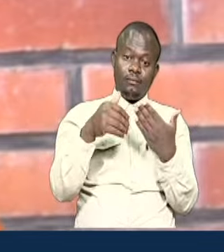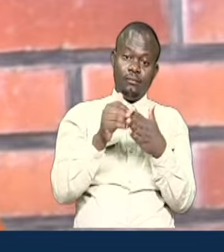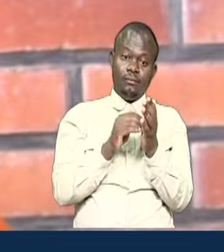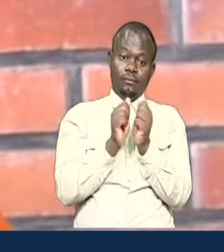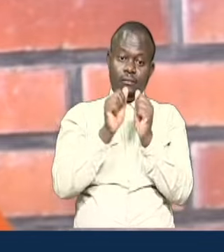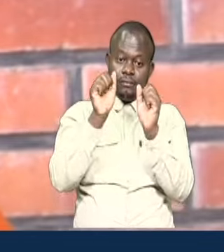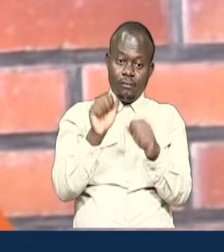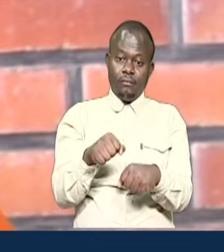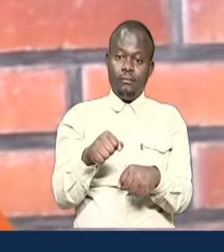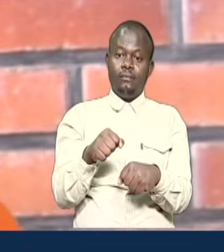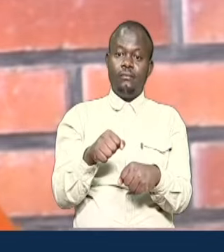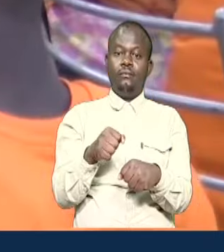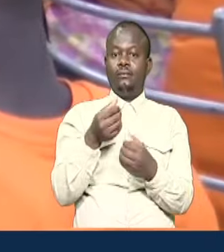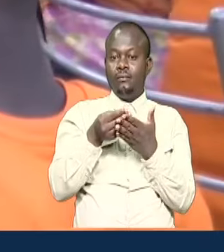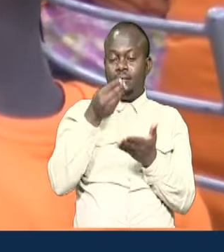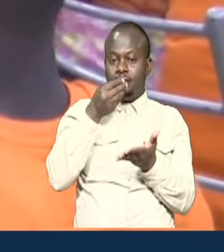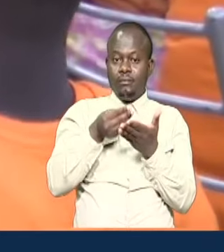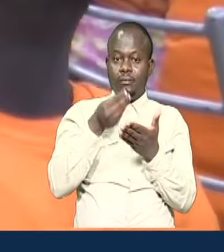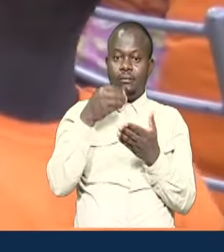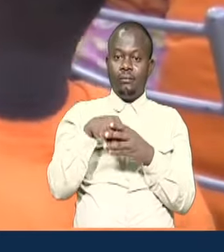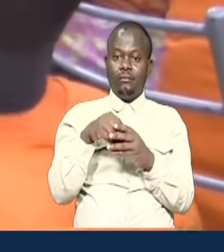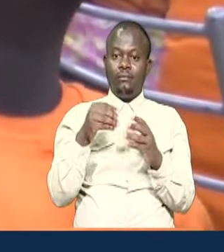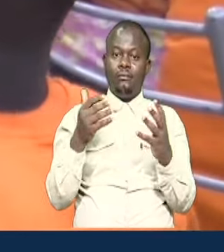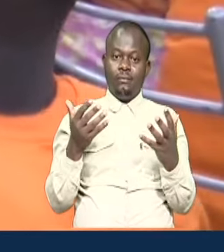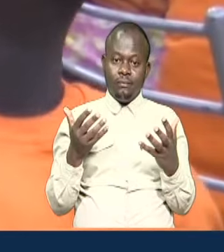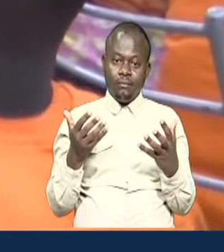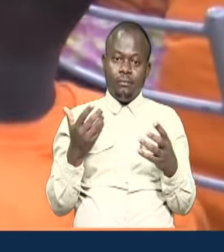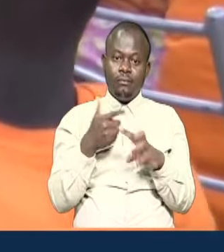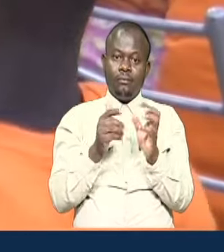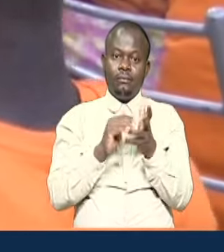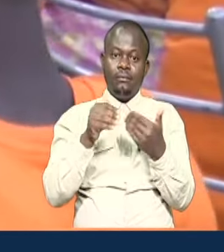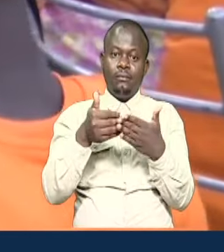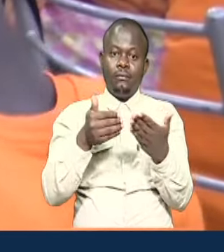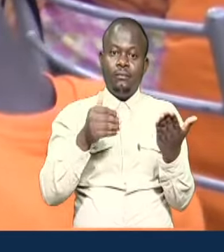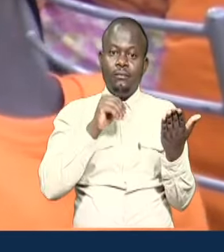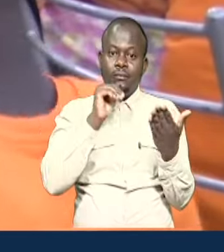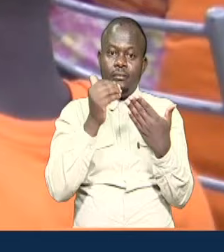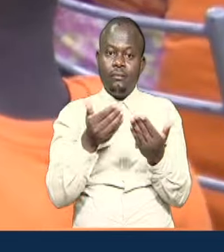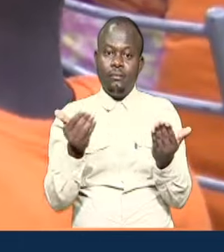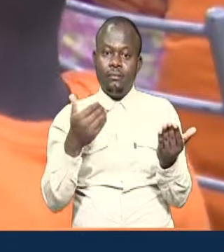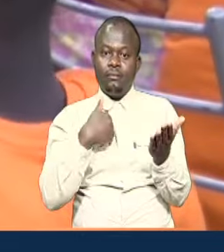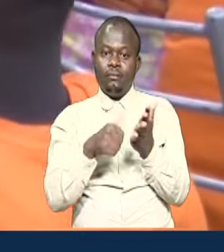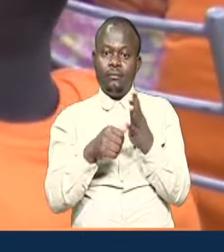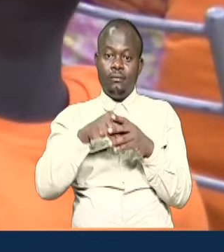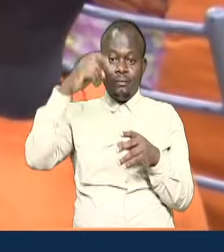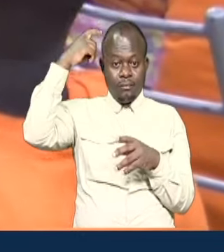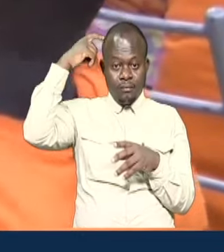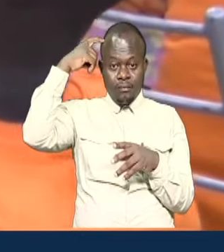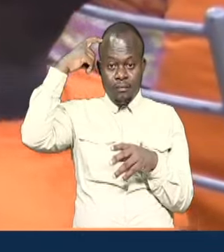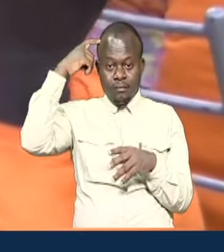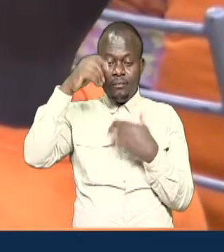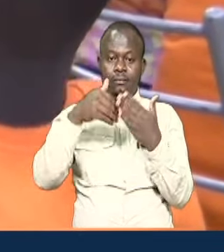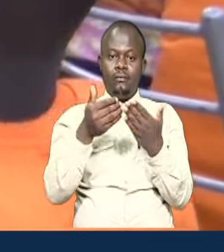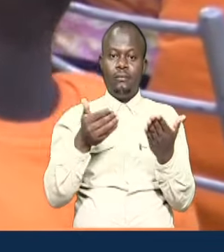akabasha kwigaburira, akaba yakitamika, akaba atari wa mwana ufite ikibazo cyo mu mutwe,